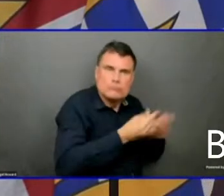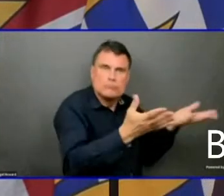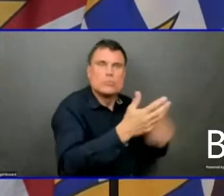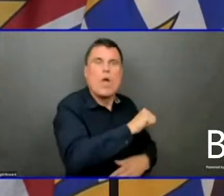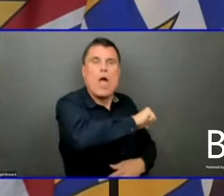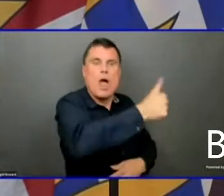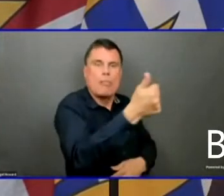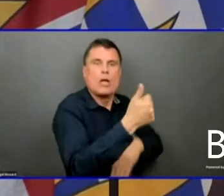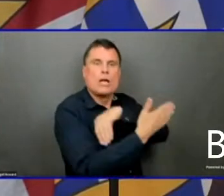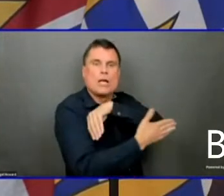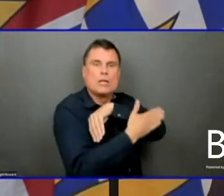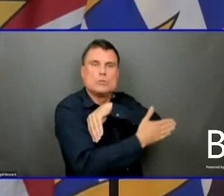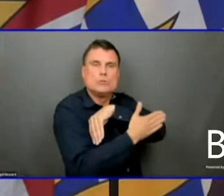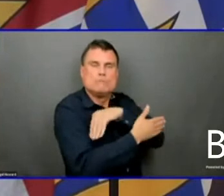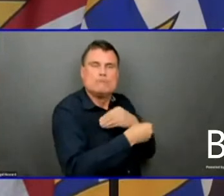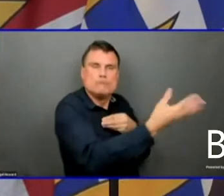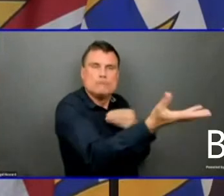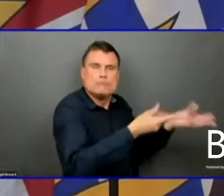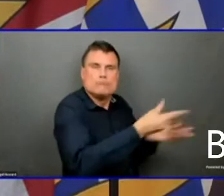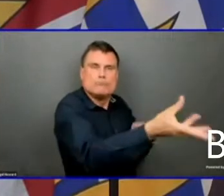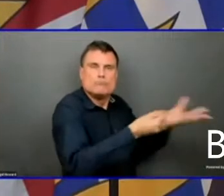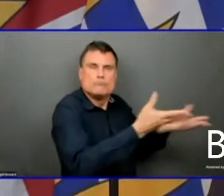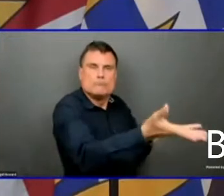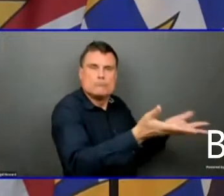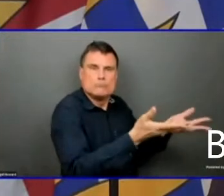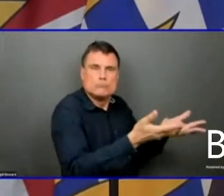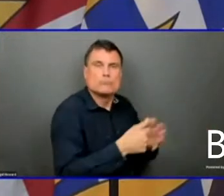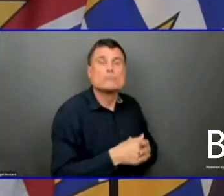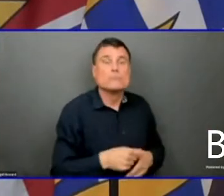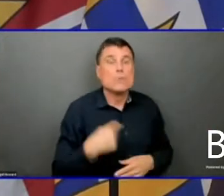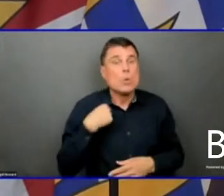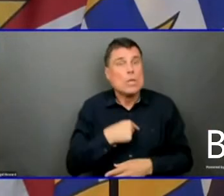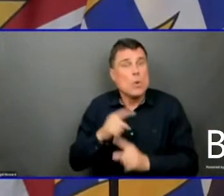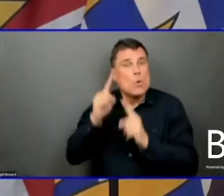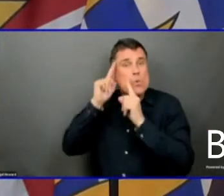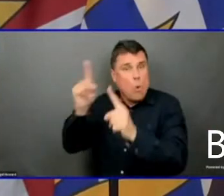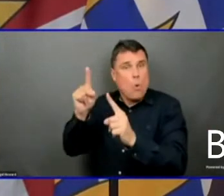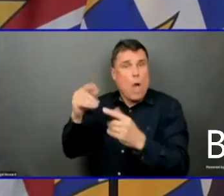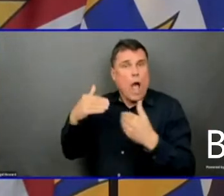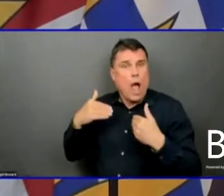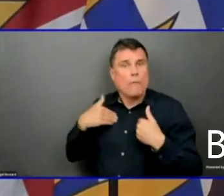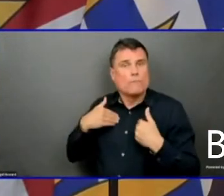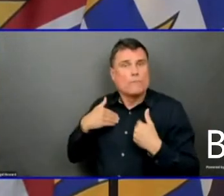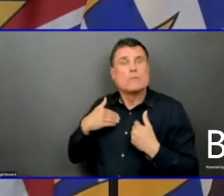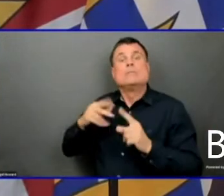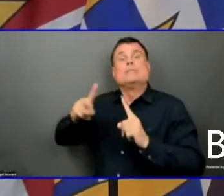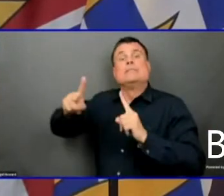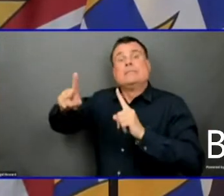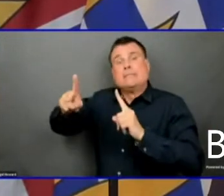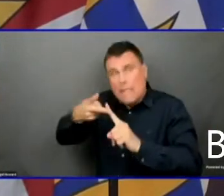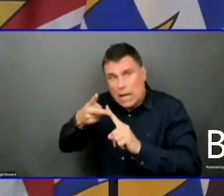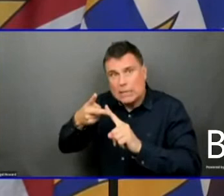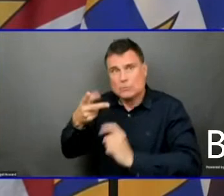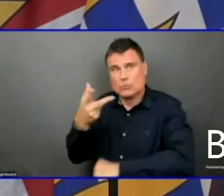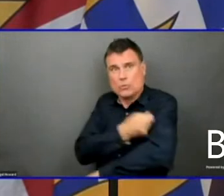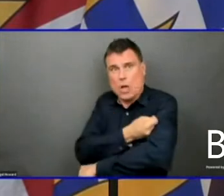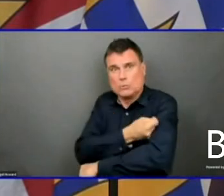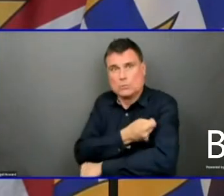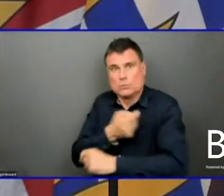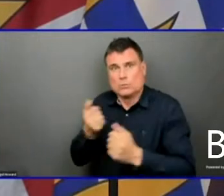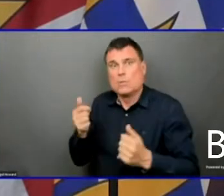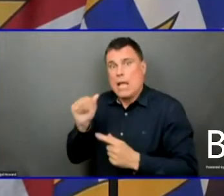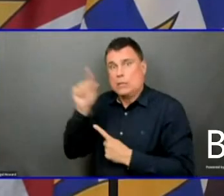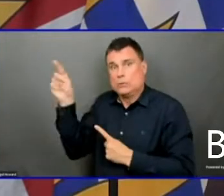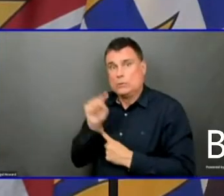所以我们会确保大家每一个人都有会打到疫苗，我们一定会确保这个疫苗